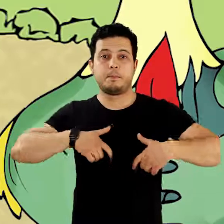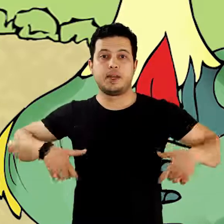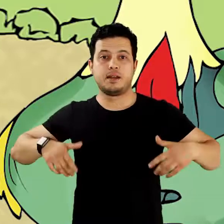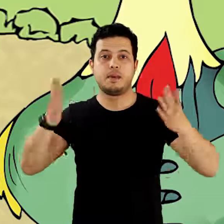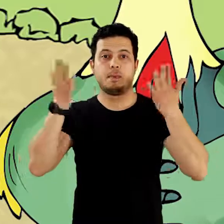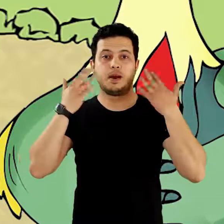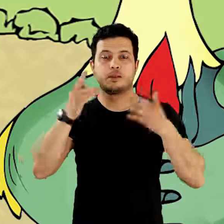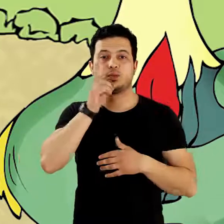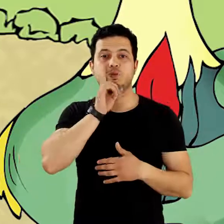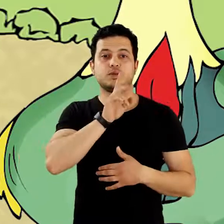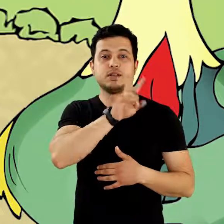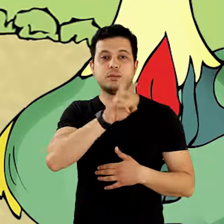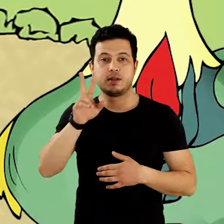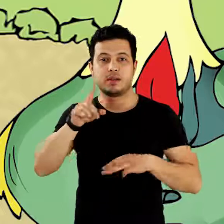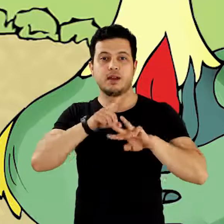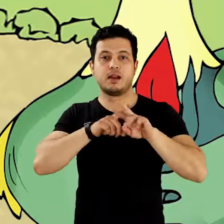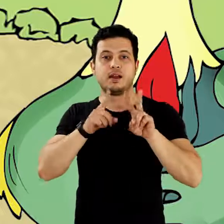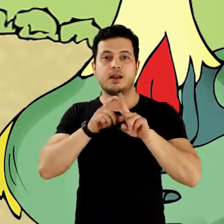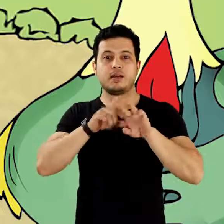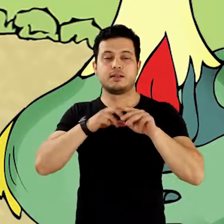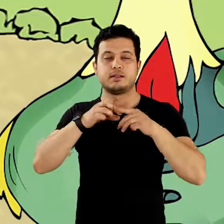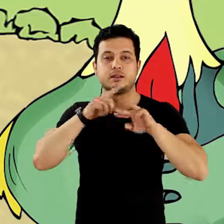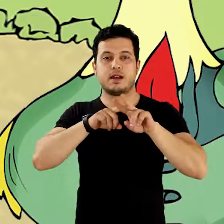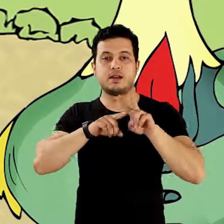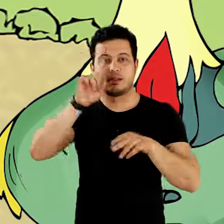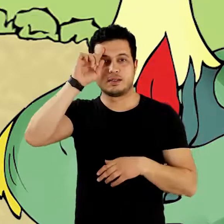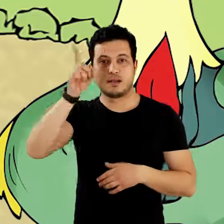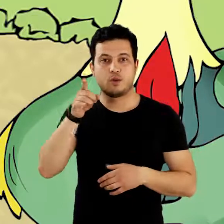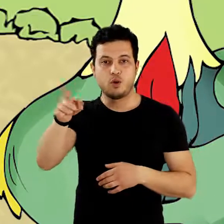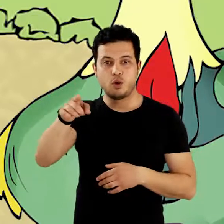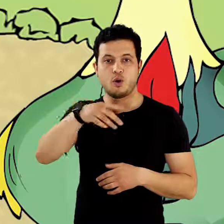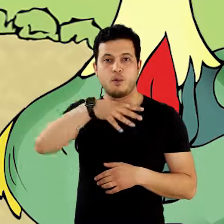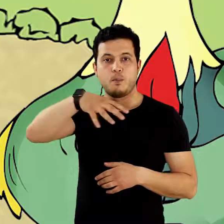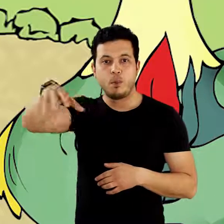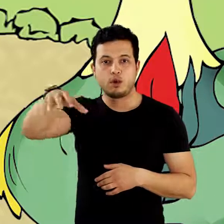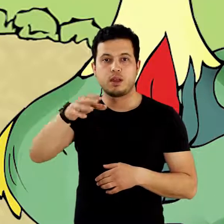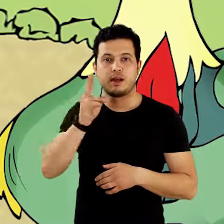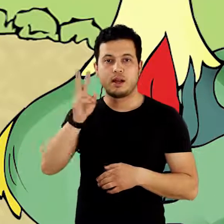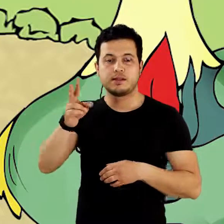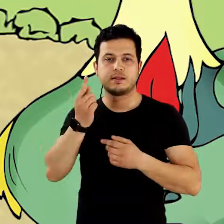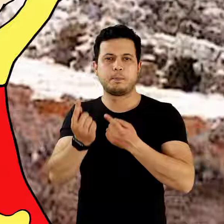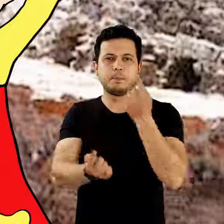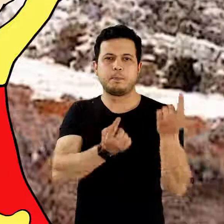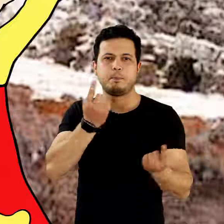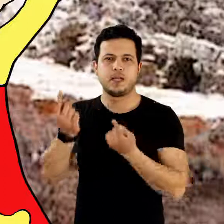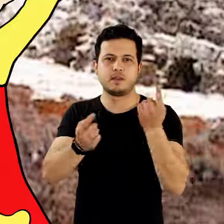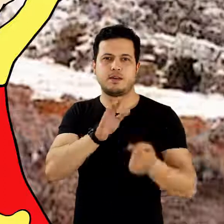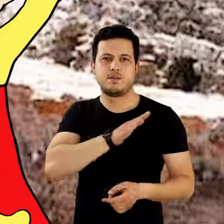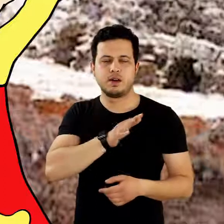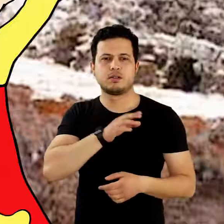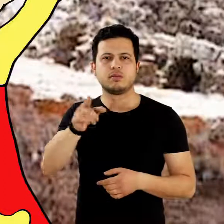122 tane endemik, yani sadece o yöreye özgü bitki bulunmakta.